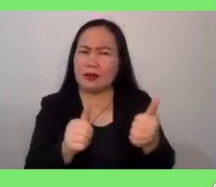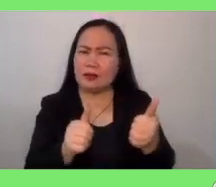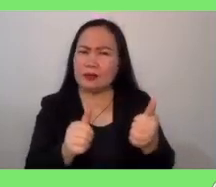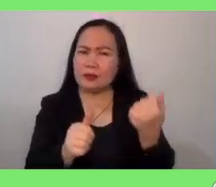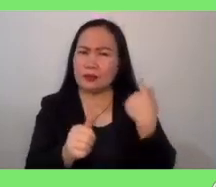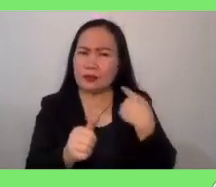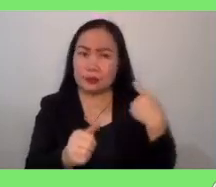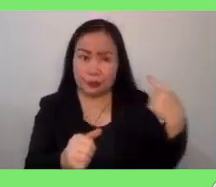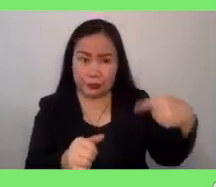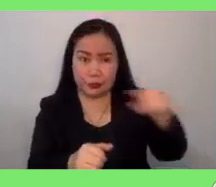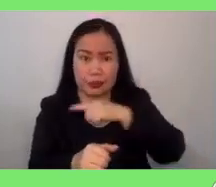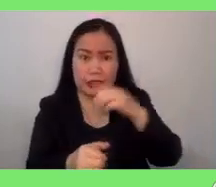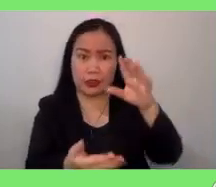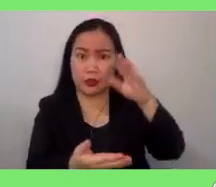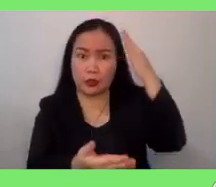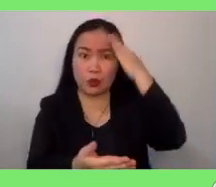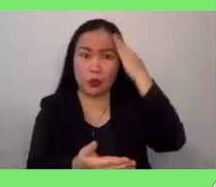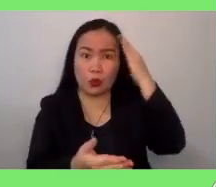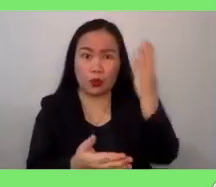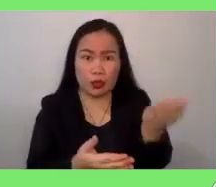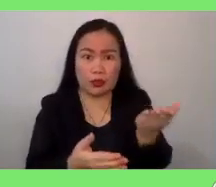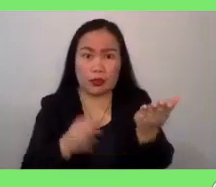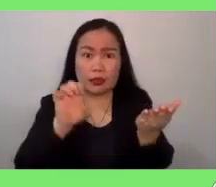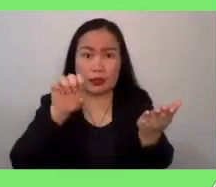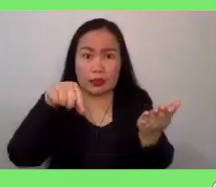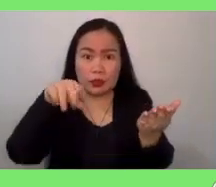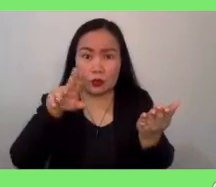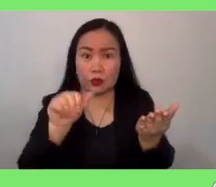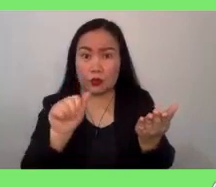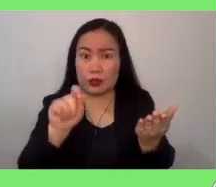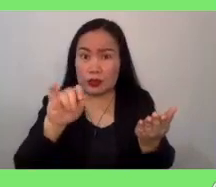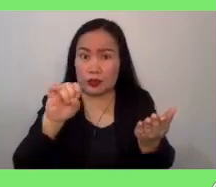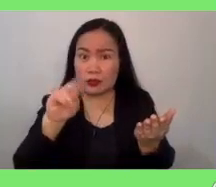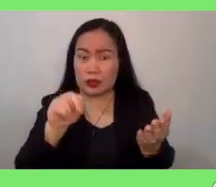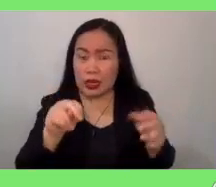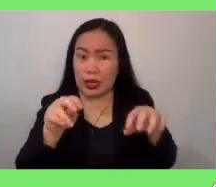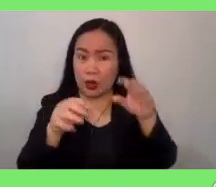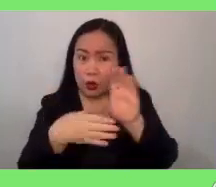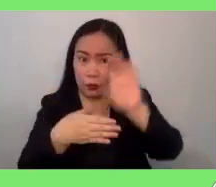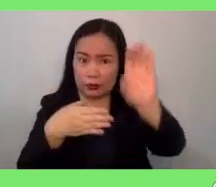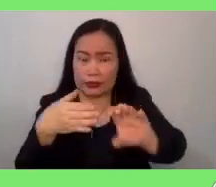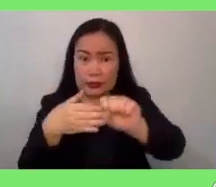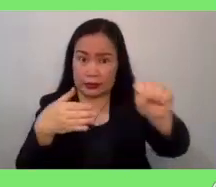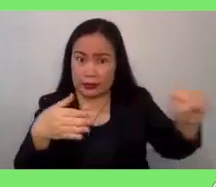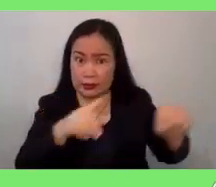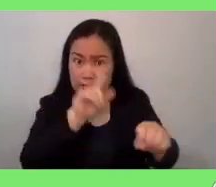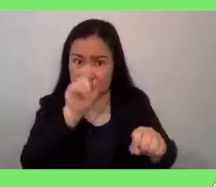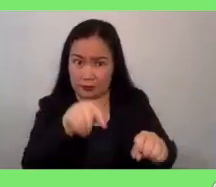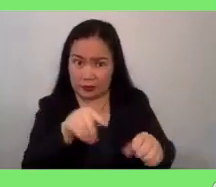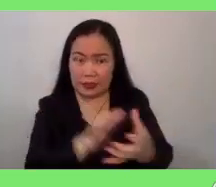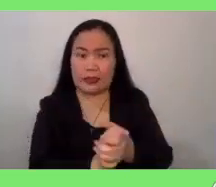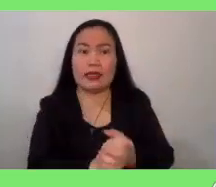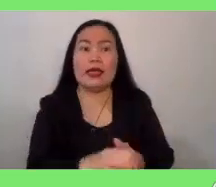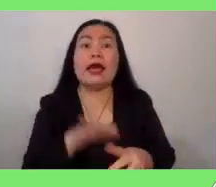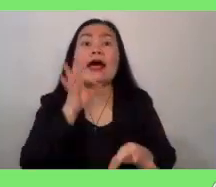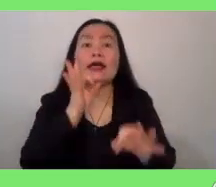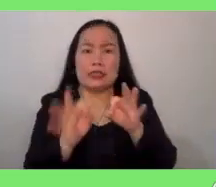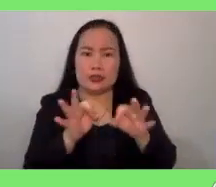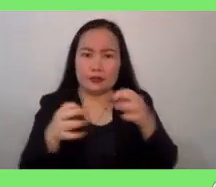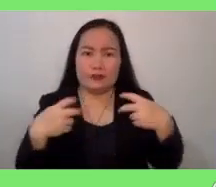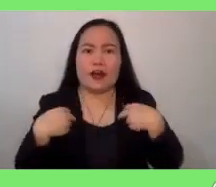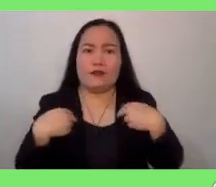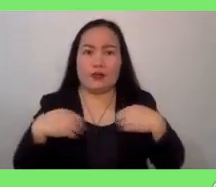namin malalaman na equation na po siya, na naka-sentence siya? Okay, kapag meron na po tayong